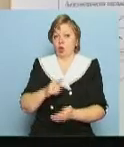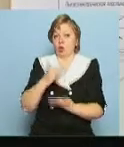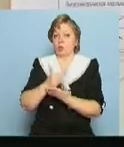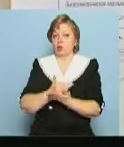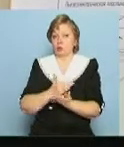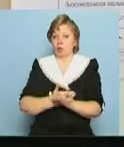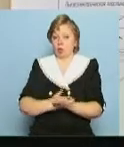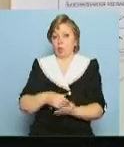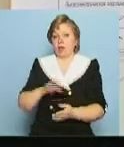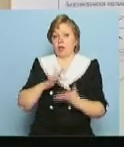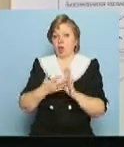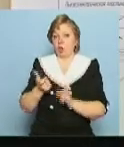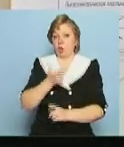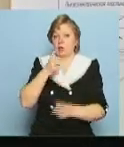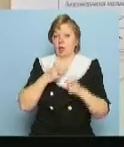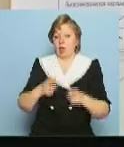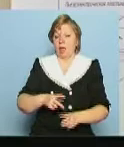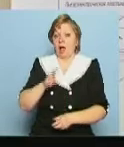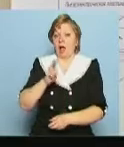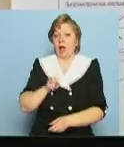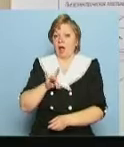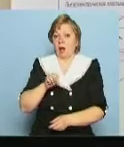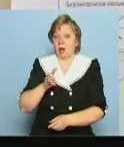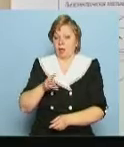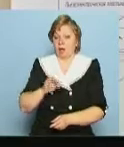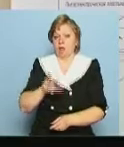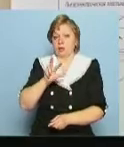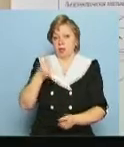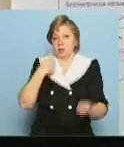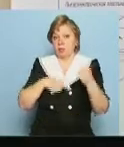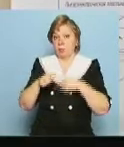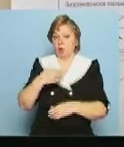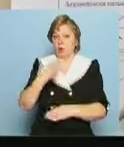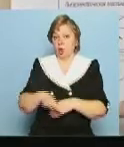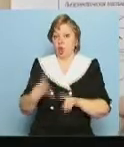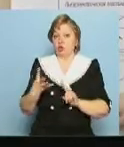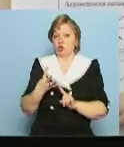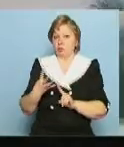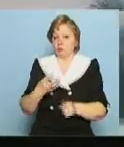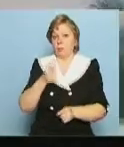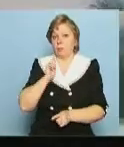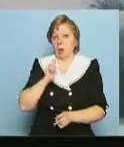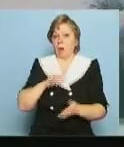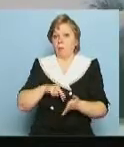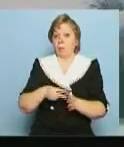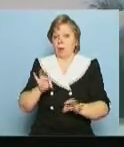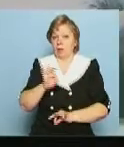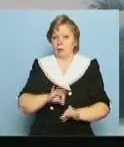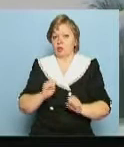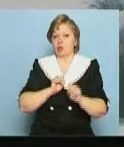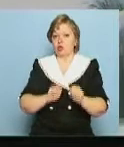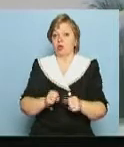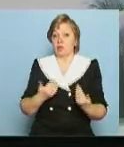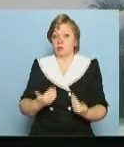студента сельхозакадемии Евгения Караганова уже есть 3 одобренных изобретения. Четвертый, еще достаточно сырой проект, защищал сегодня.